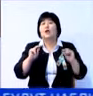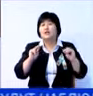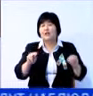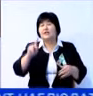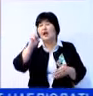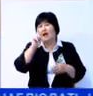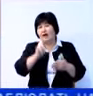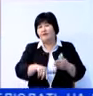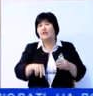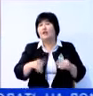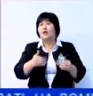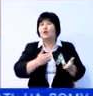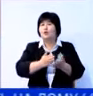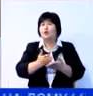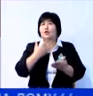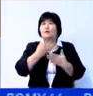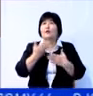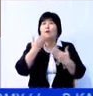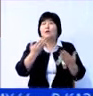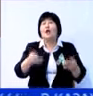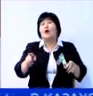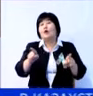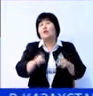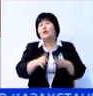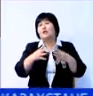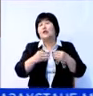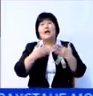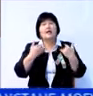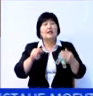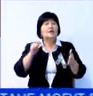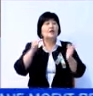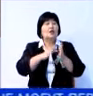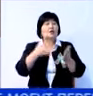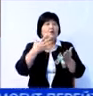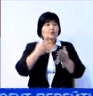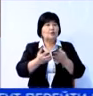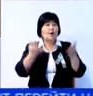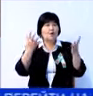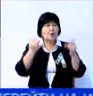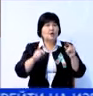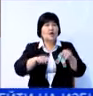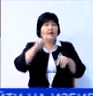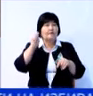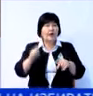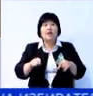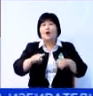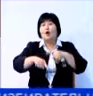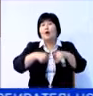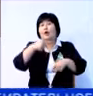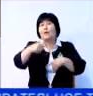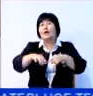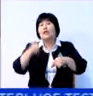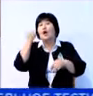верой и правдой служил своему народу. Пожалуй, нет семьи, которая не коснулась бы своим черным крылом та война. Потомки